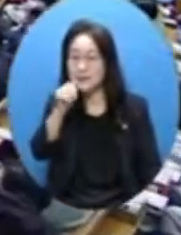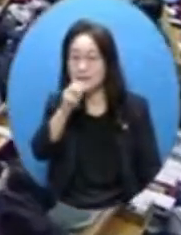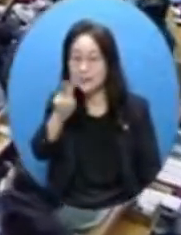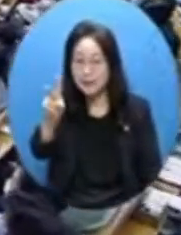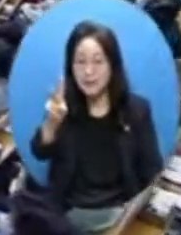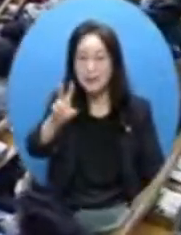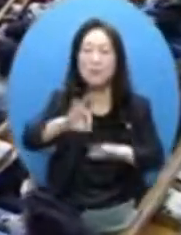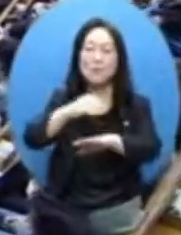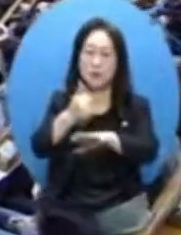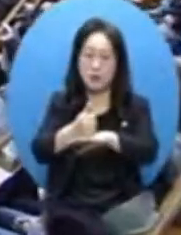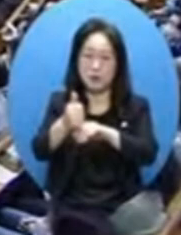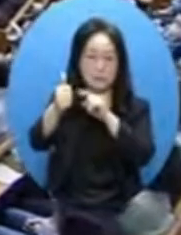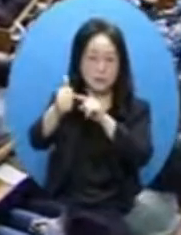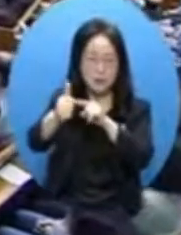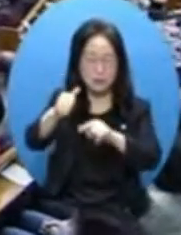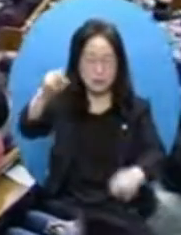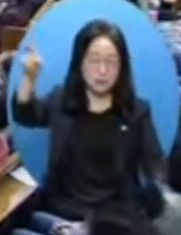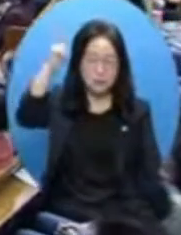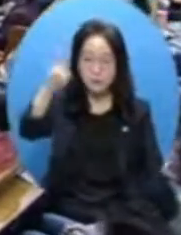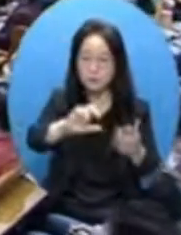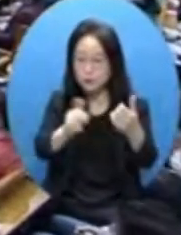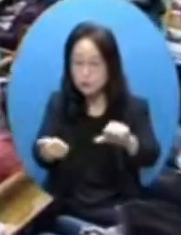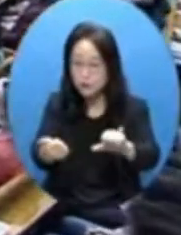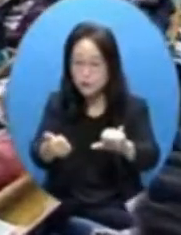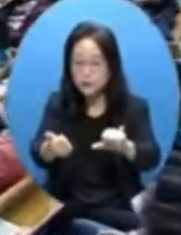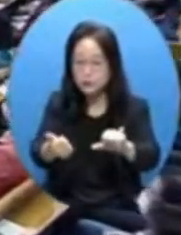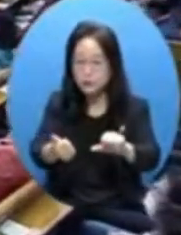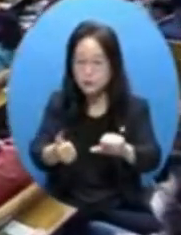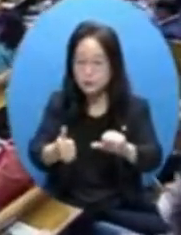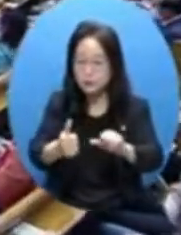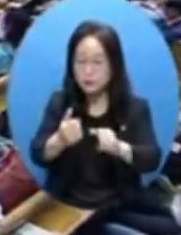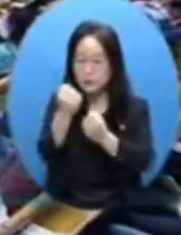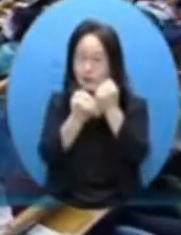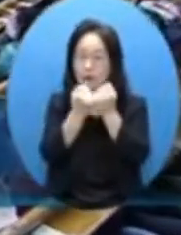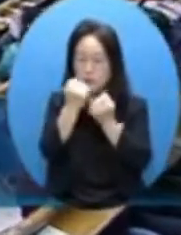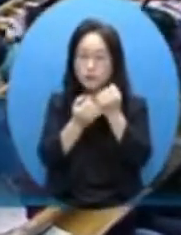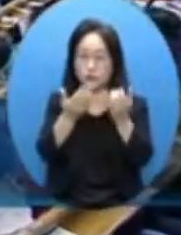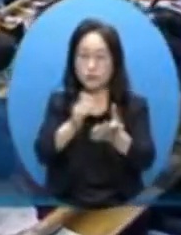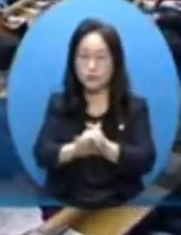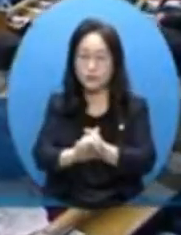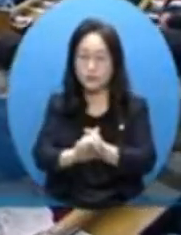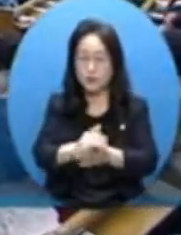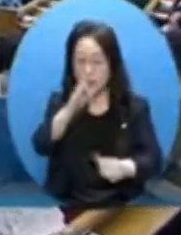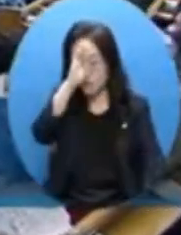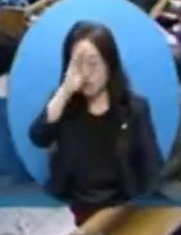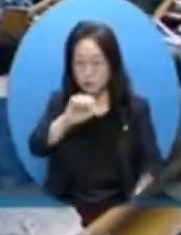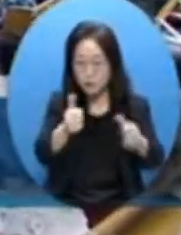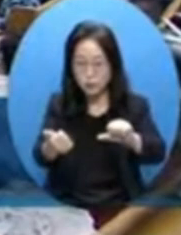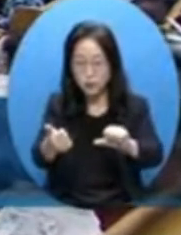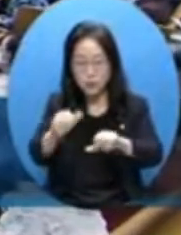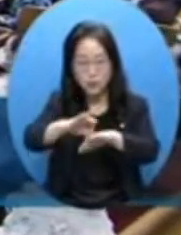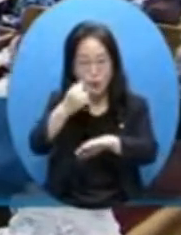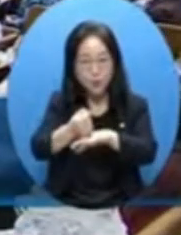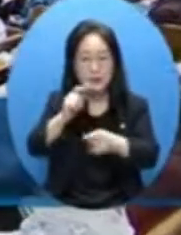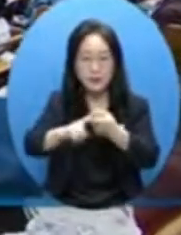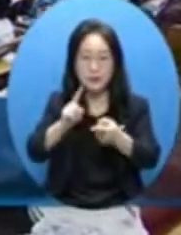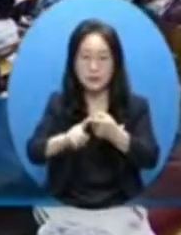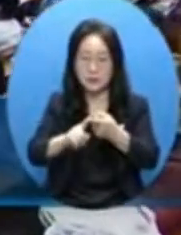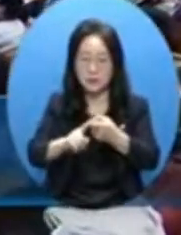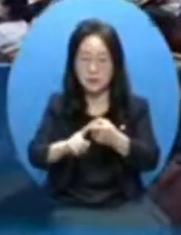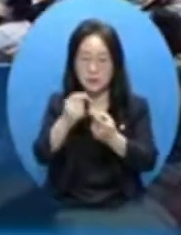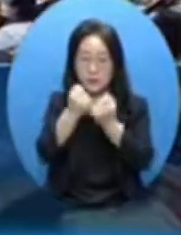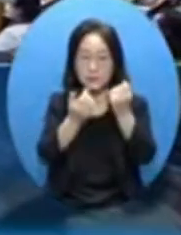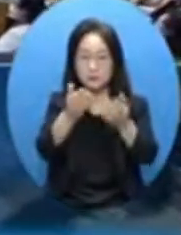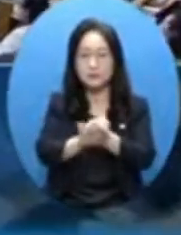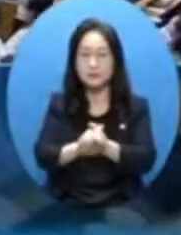들어 죽게 된 이야기가 나옵니다. 병들어 죽게 된 히스기야 왕에 대해서 이사야 38장 1절은 이렇게